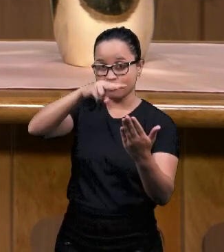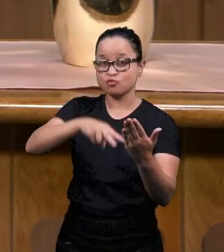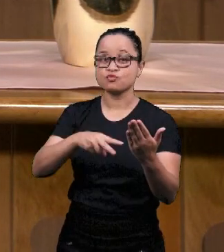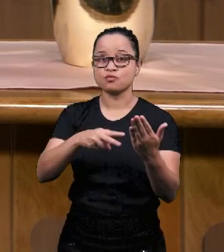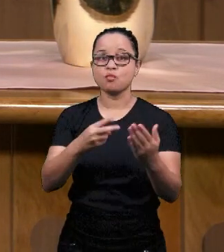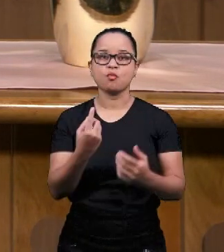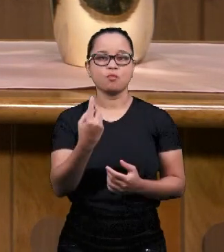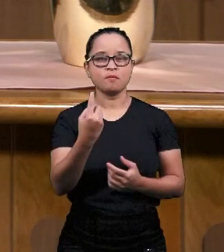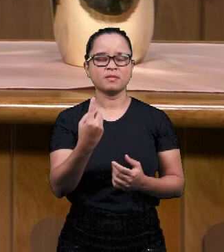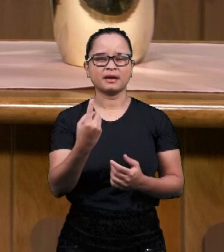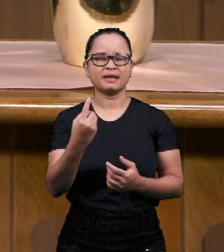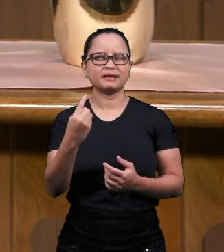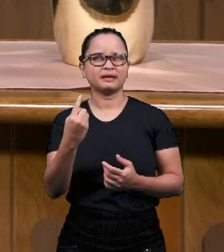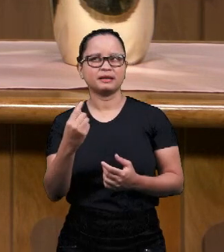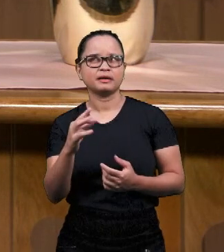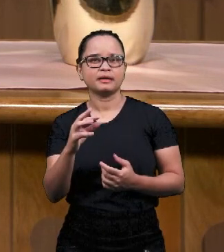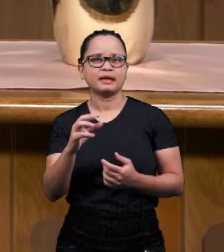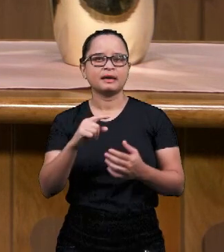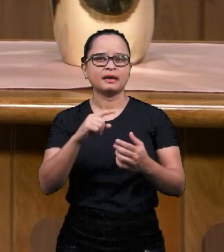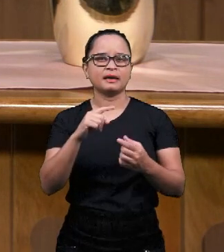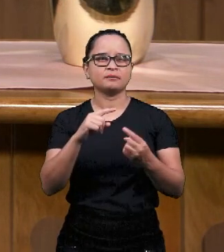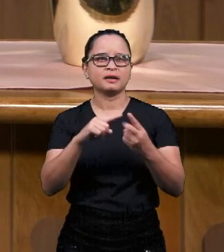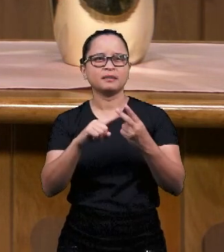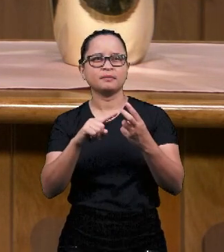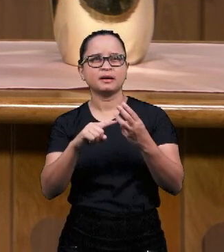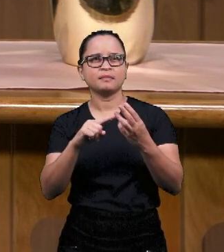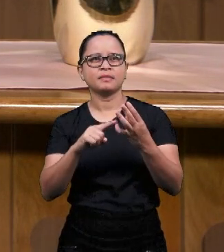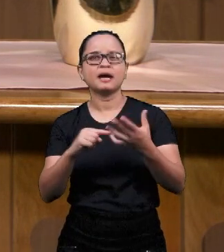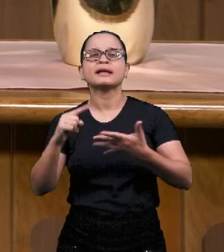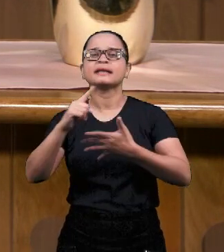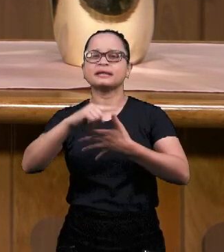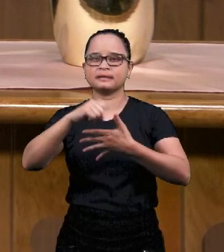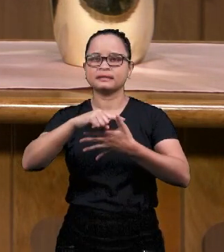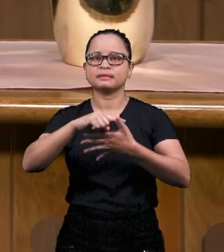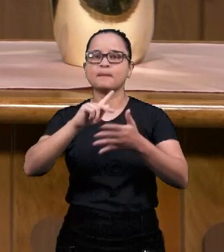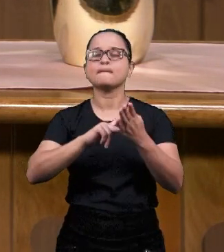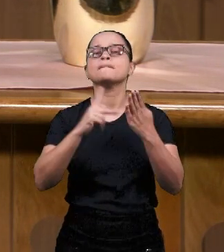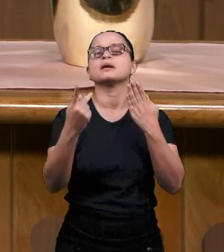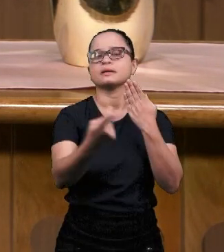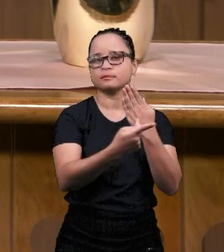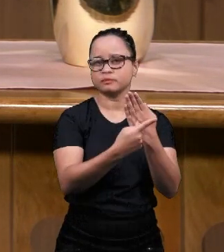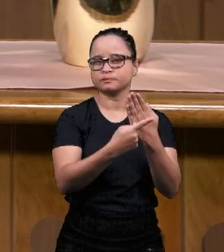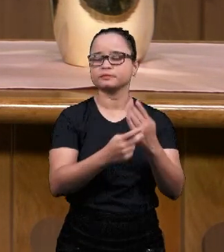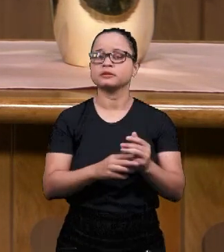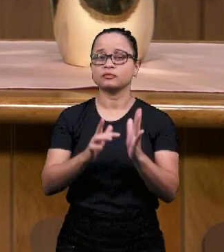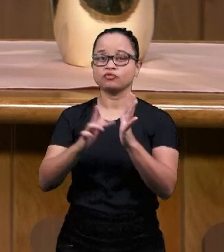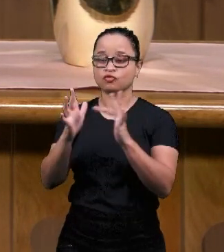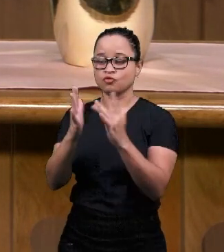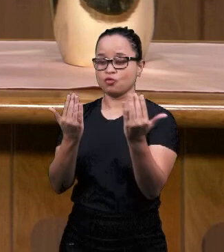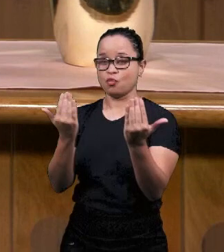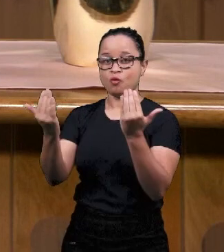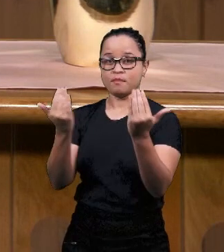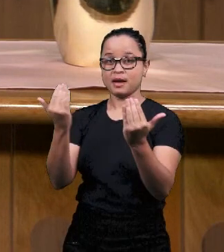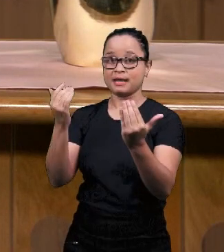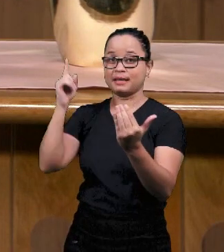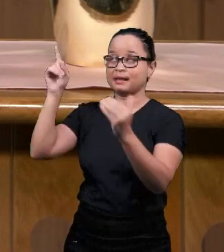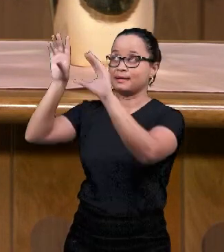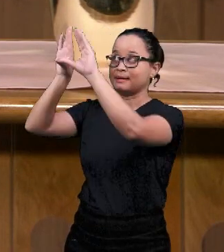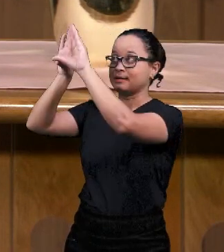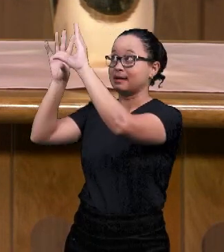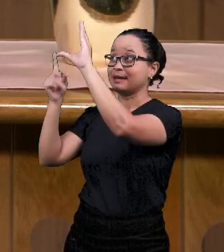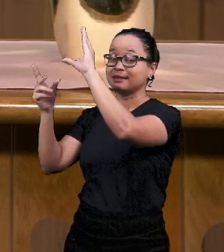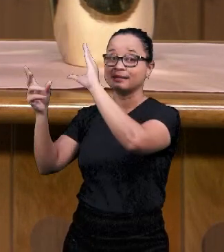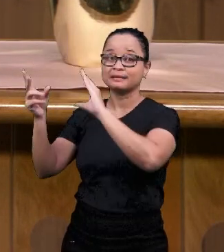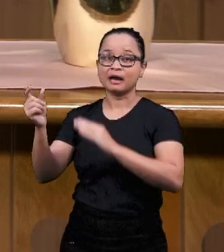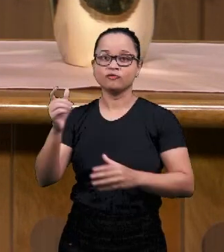них. Это пятая притча в этой секвенции, когда Господь Иисус сравнивает Царствие